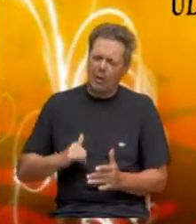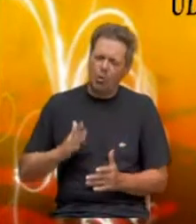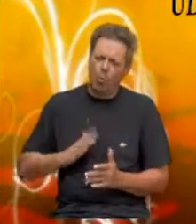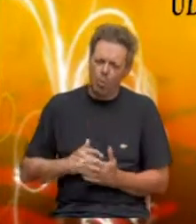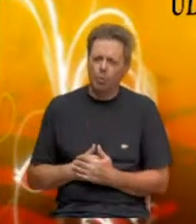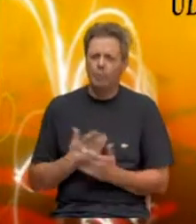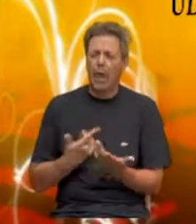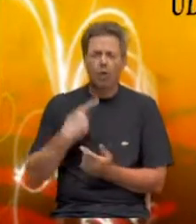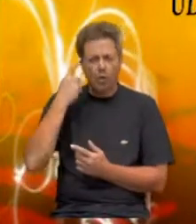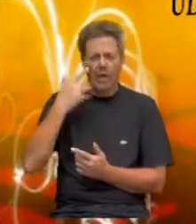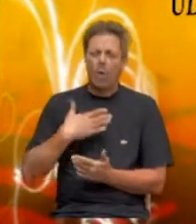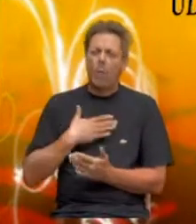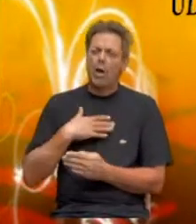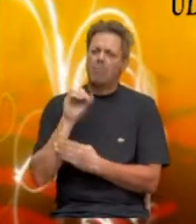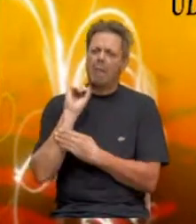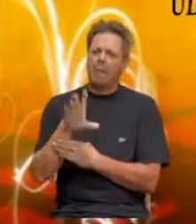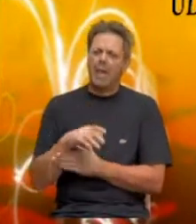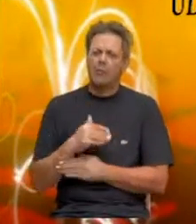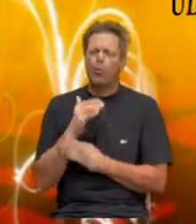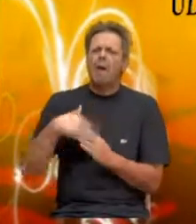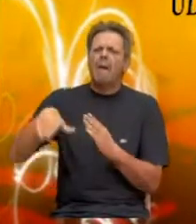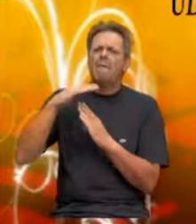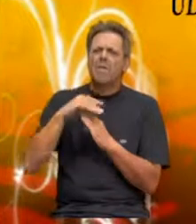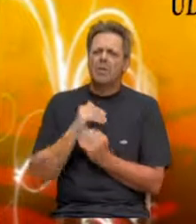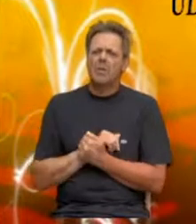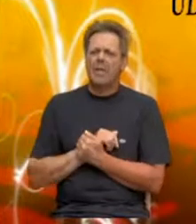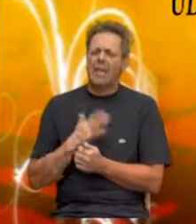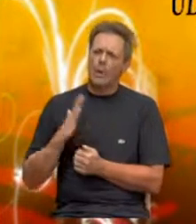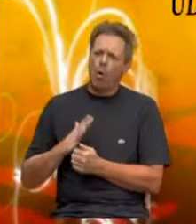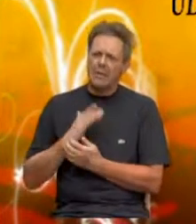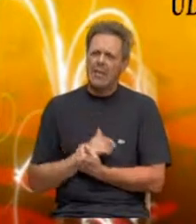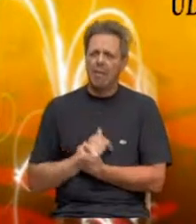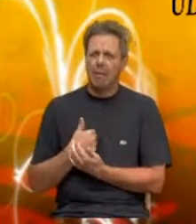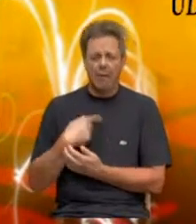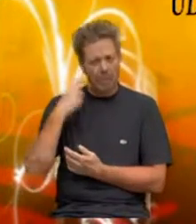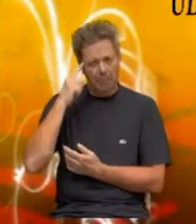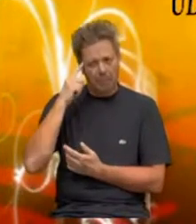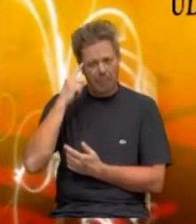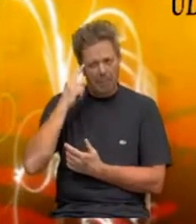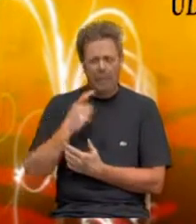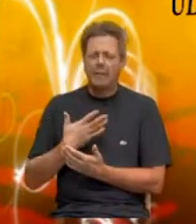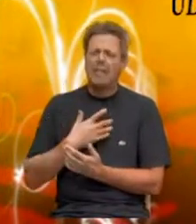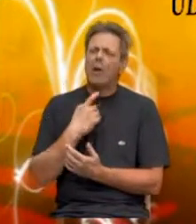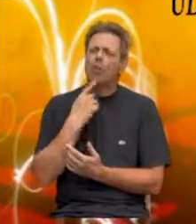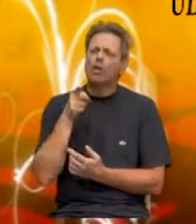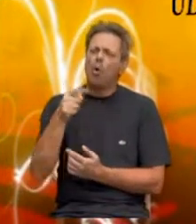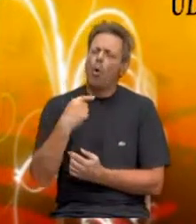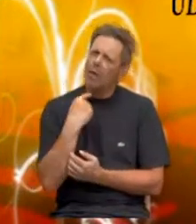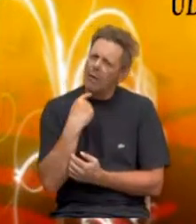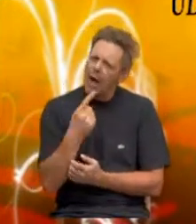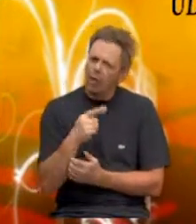što znadete, u našim emisijama su vrhunski gosti i mislim da svaku riječ koju oni